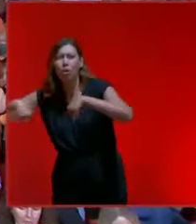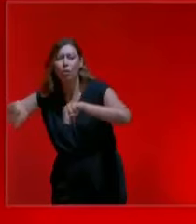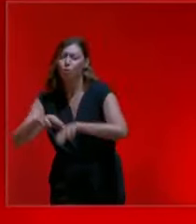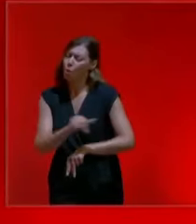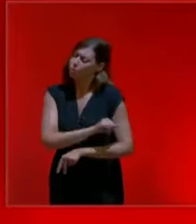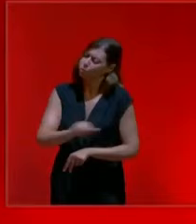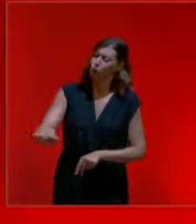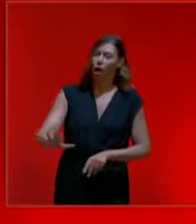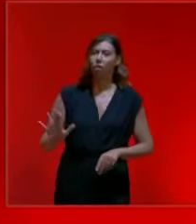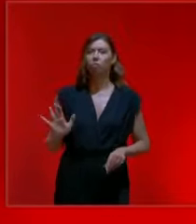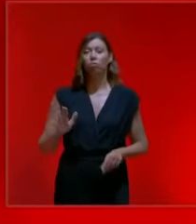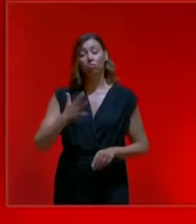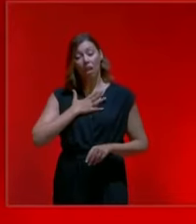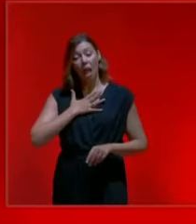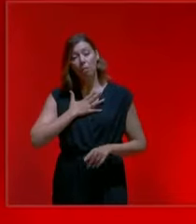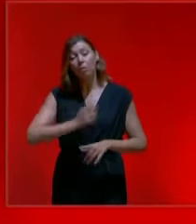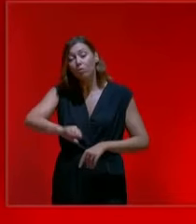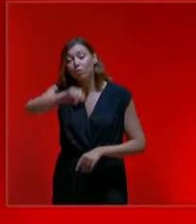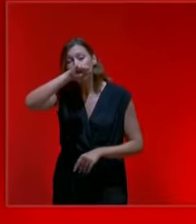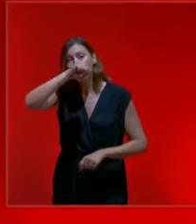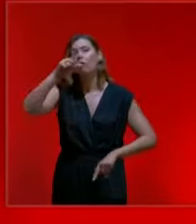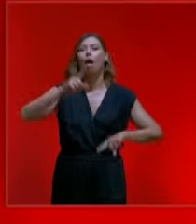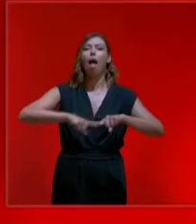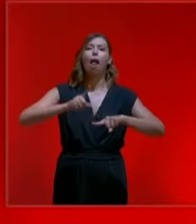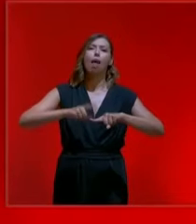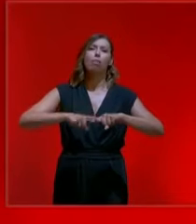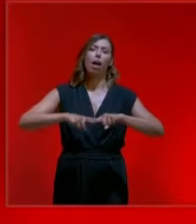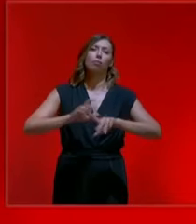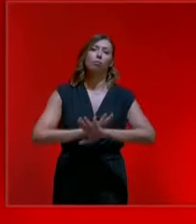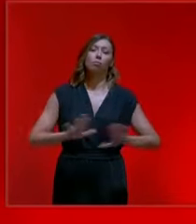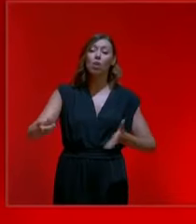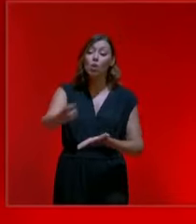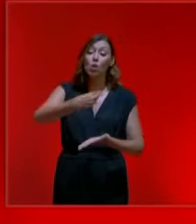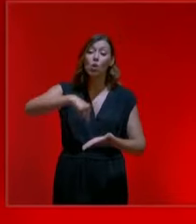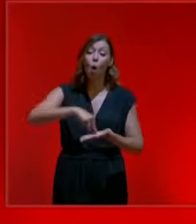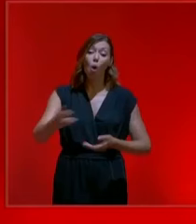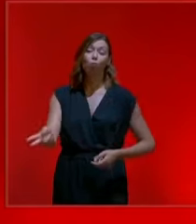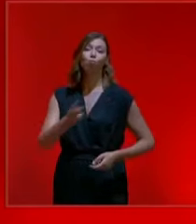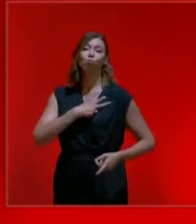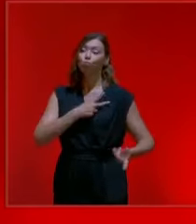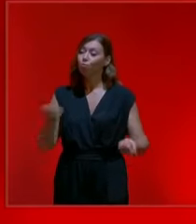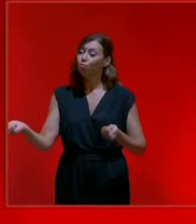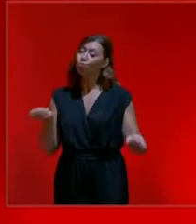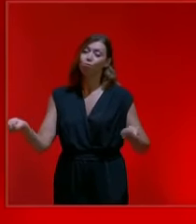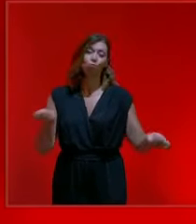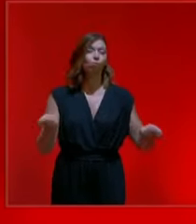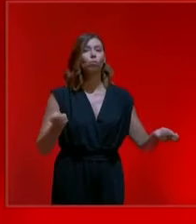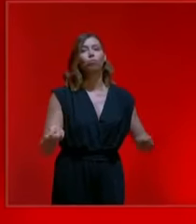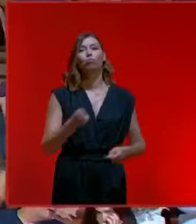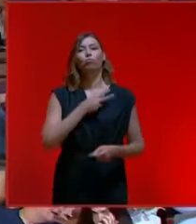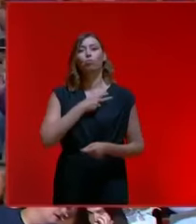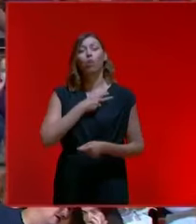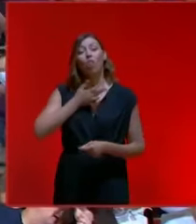Είμαστε δύναμη πατριωτική, είμαστε δύναμη διεθνιστική, θέλουμε την ειρήνη στην περιοχή, δεν